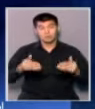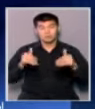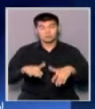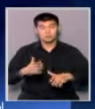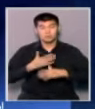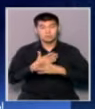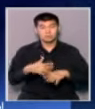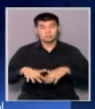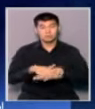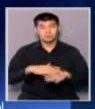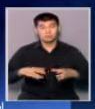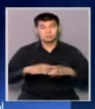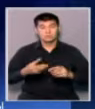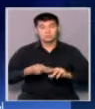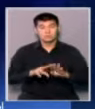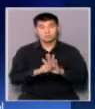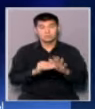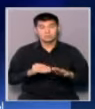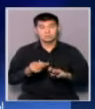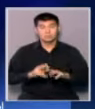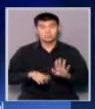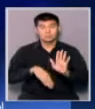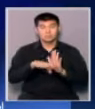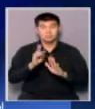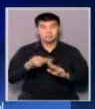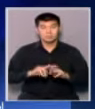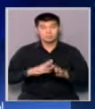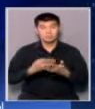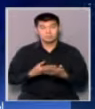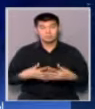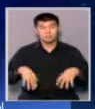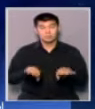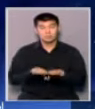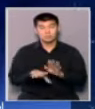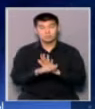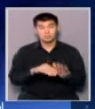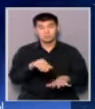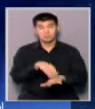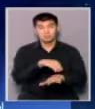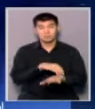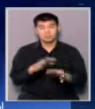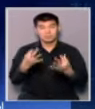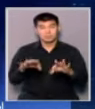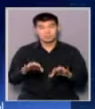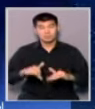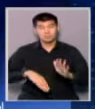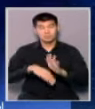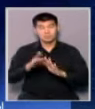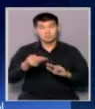мүмкіндік жасау. Бұл сайлаудың кішкене артықшылығы. Сонымен бірге сайланған әкімнің дербестігі артады.